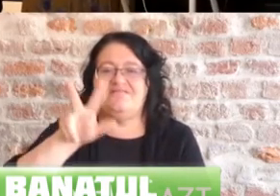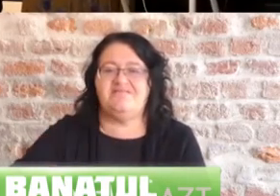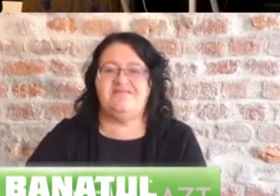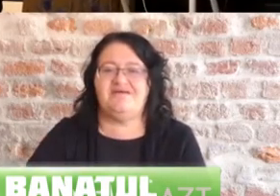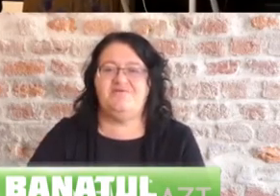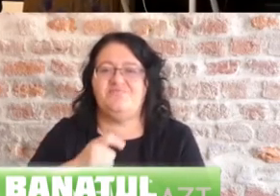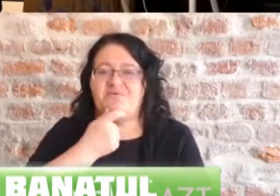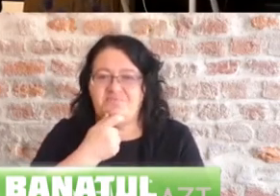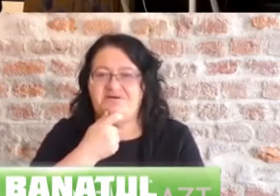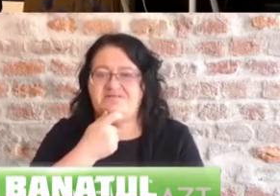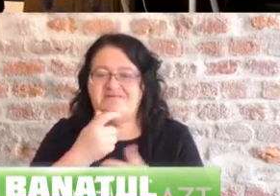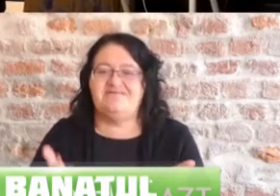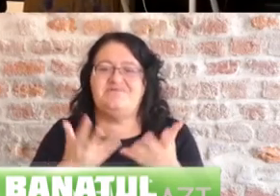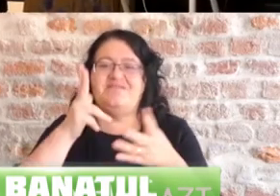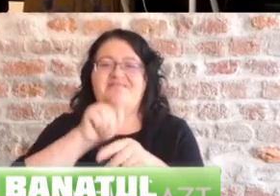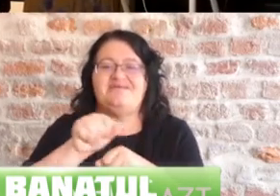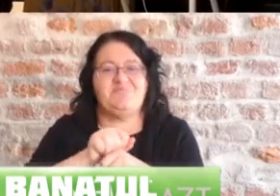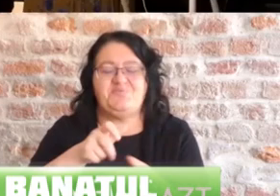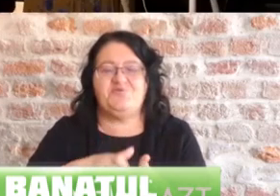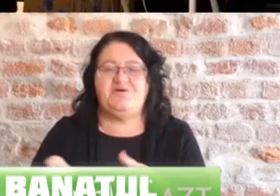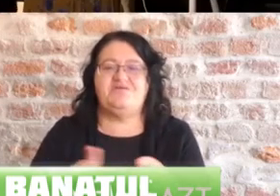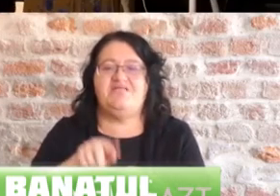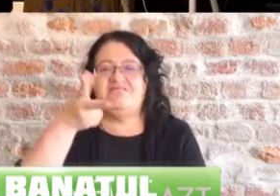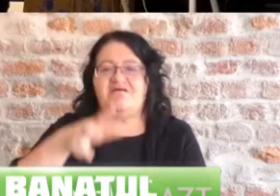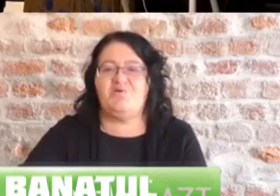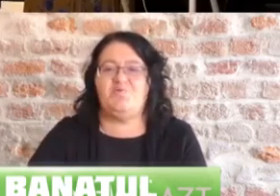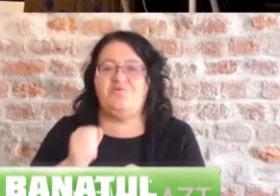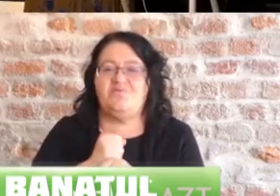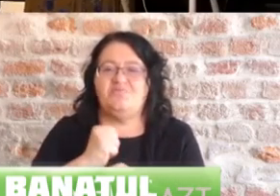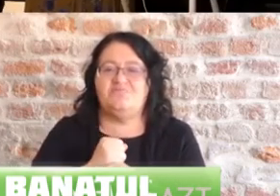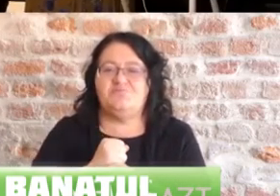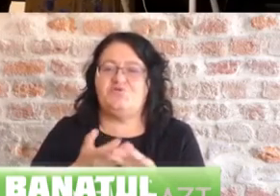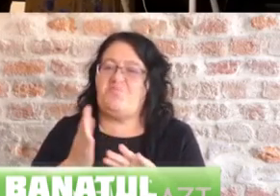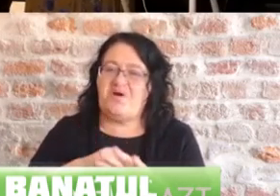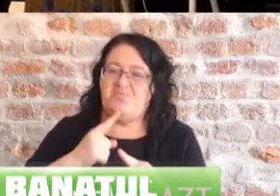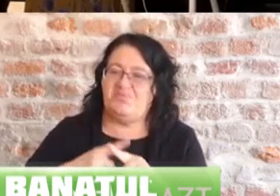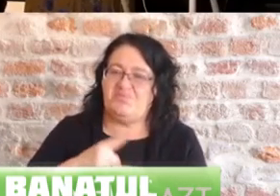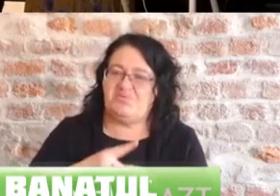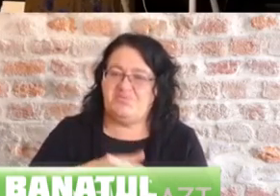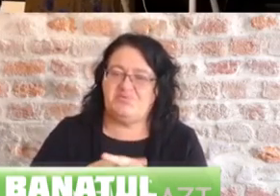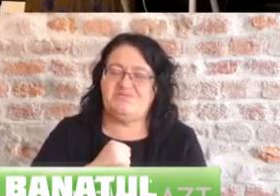suntem mai bătrâni un pic, nu mai ducem în 3 săptămâni, dar acele 3 luni au fost intense.